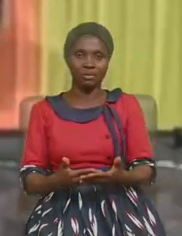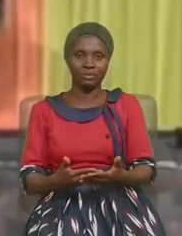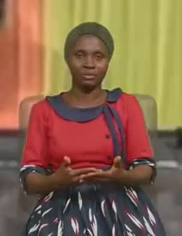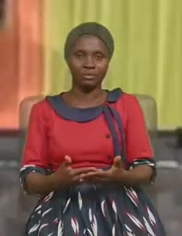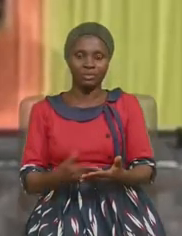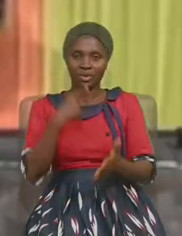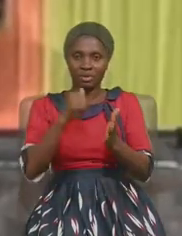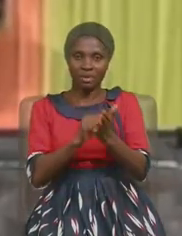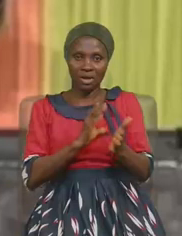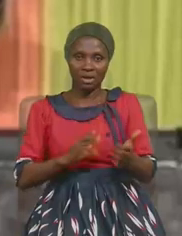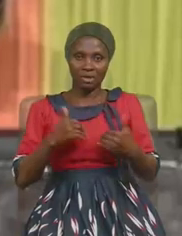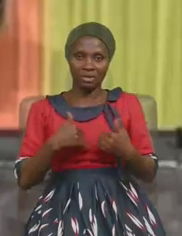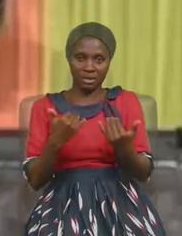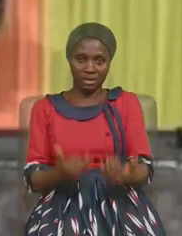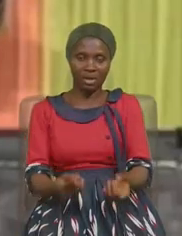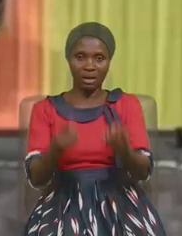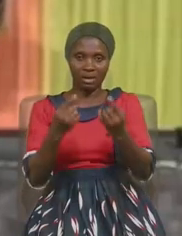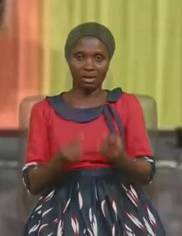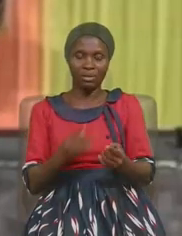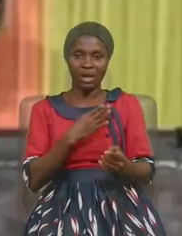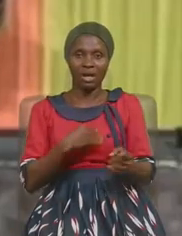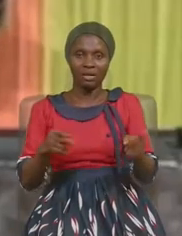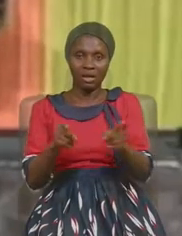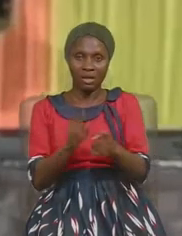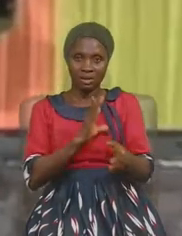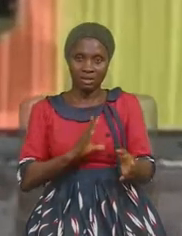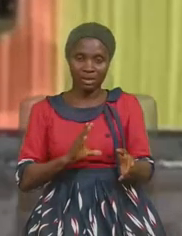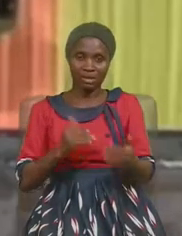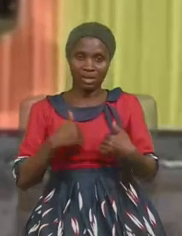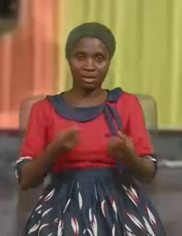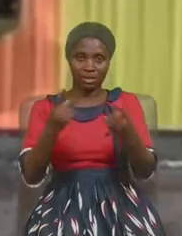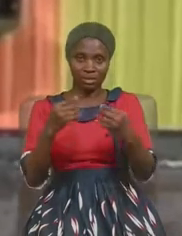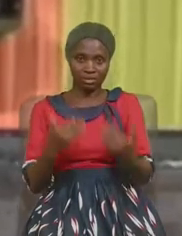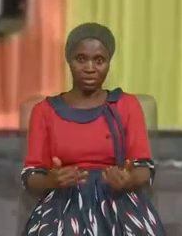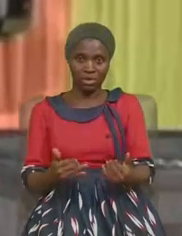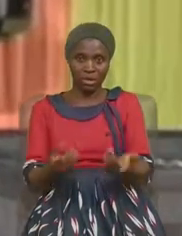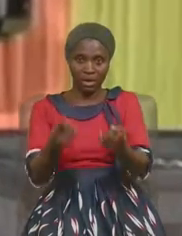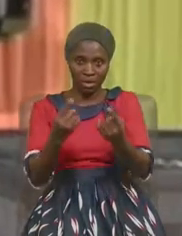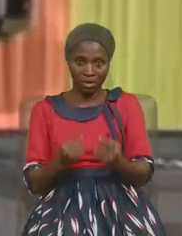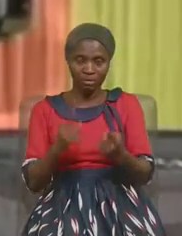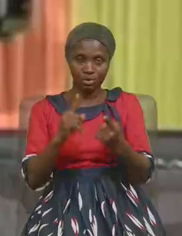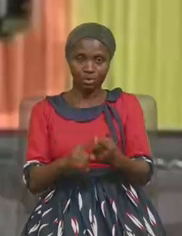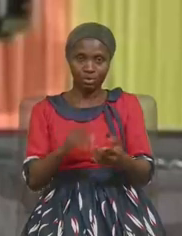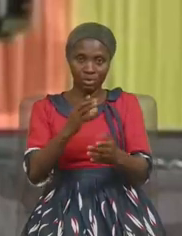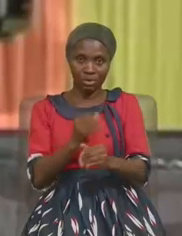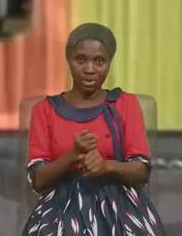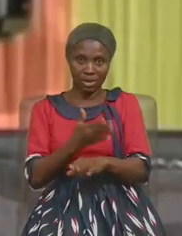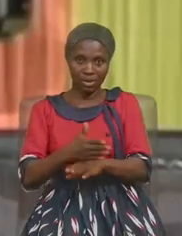Christ est venu maintenant, il est venu ôter